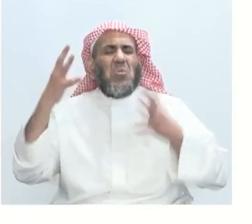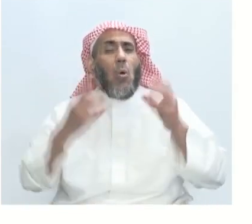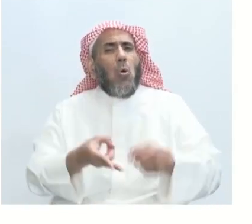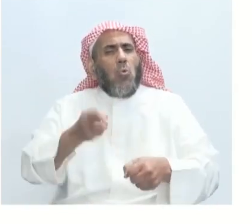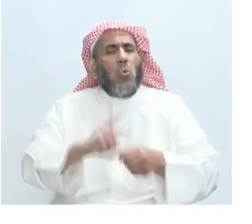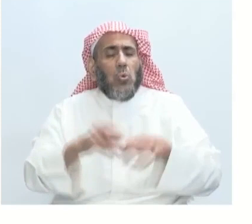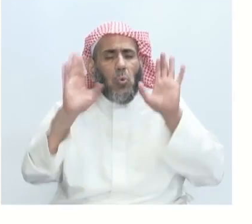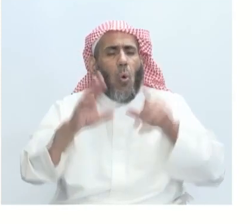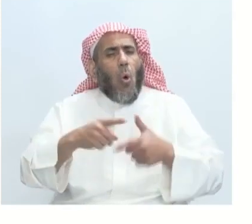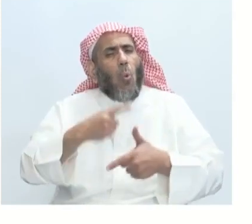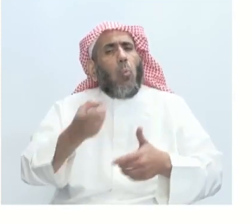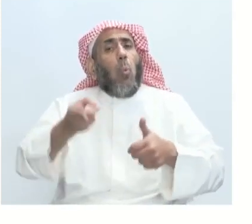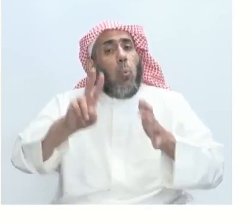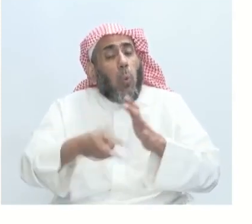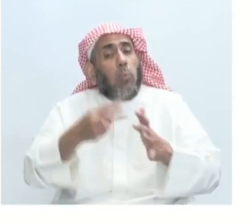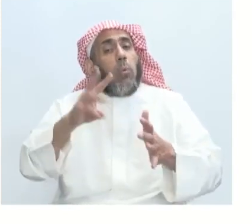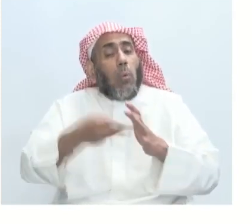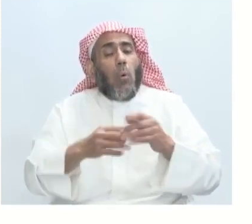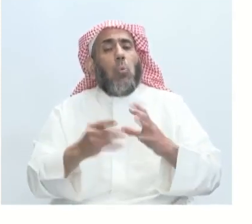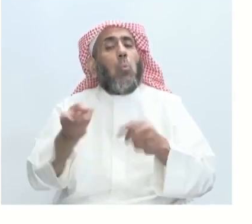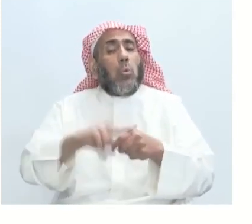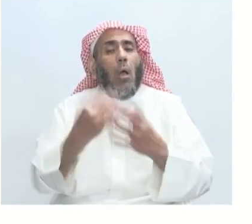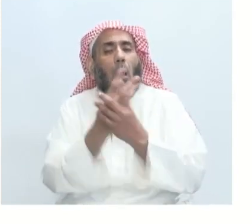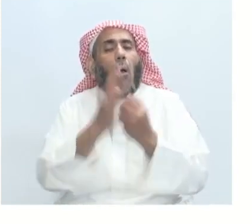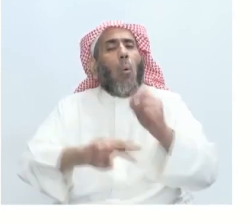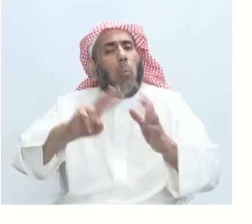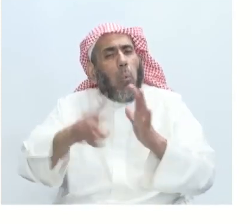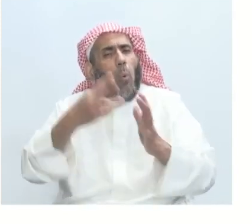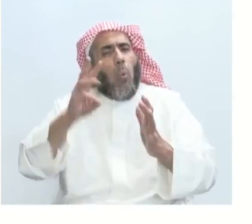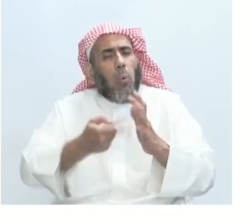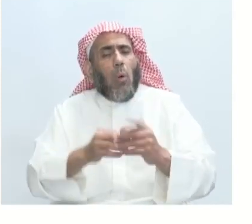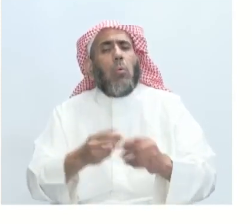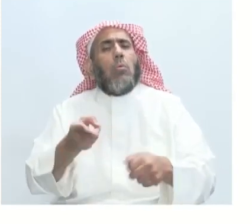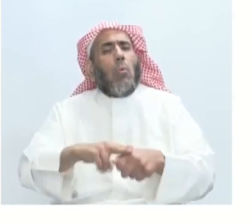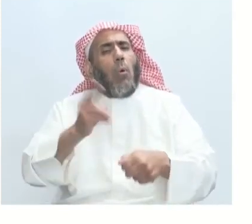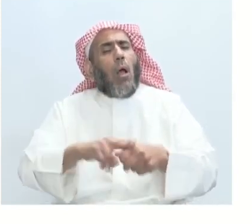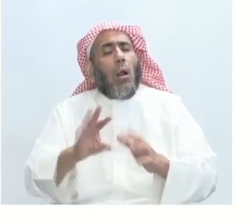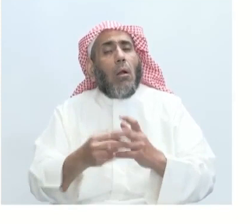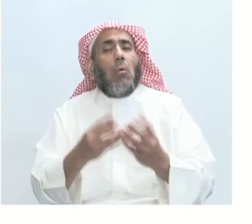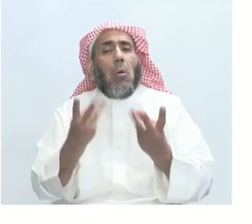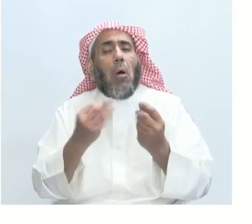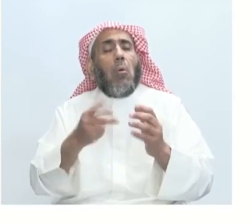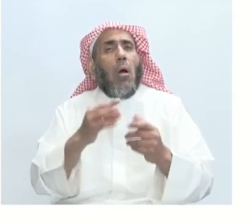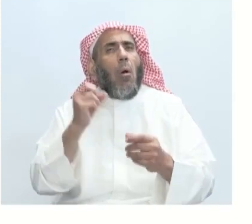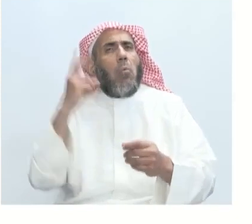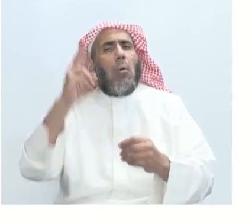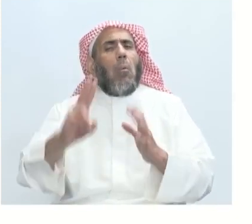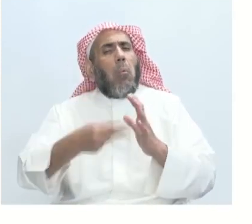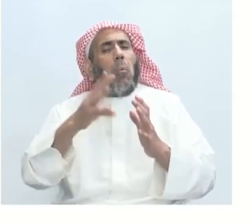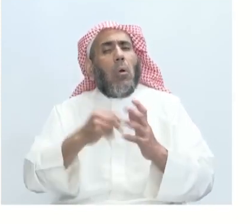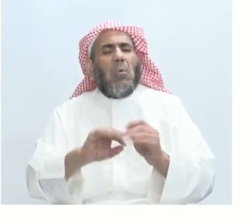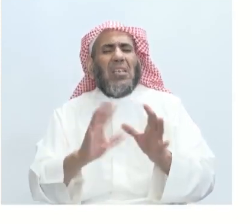الصلاه مرات عديده او يعيد الوضوء عدد من المرات او يكرر رقما معينا او فكره معينه